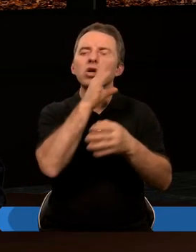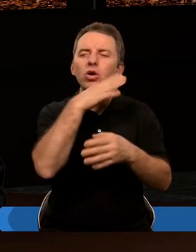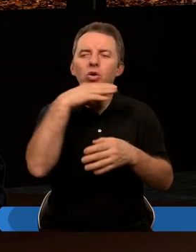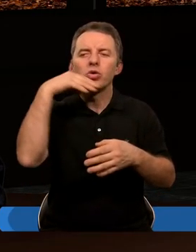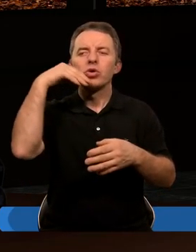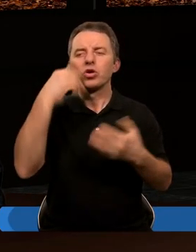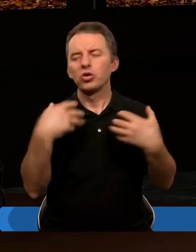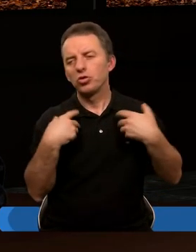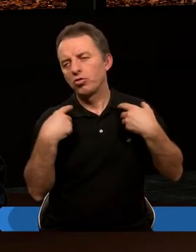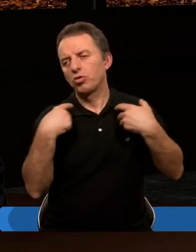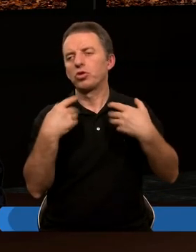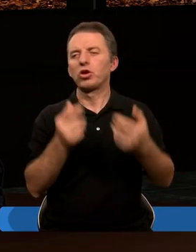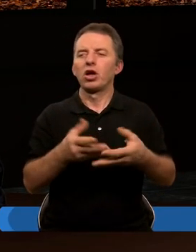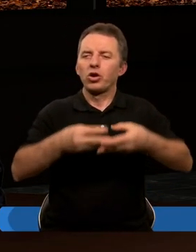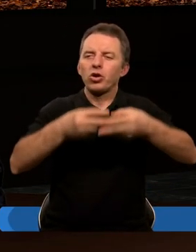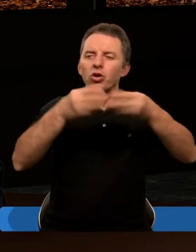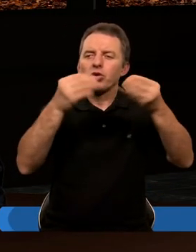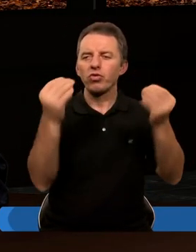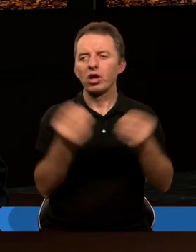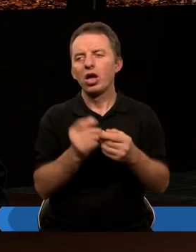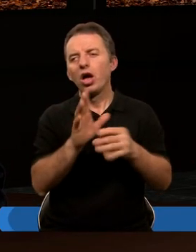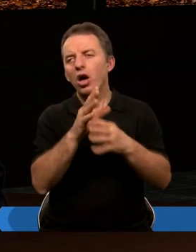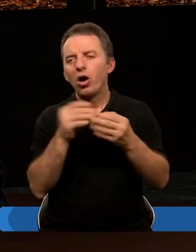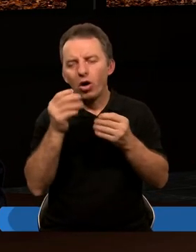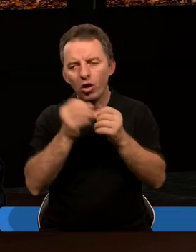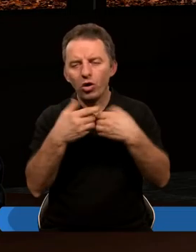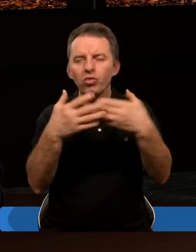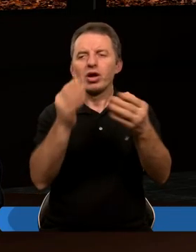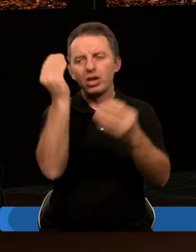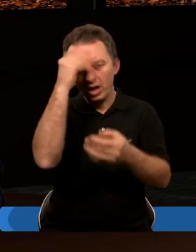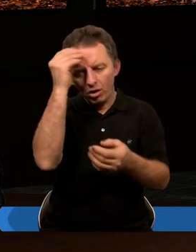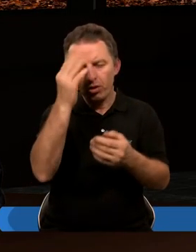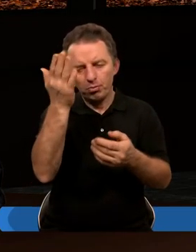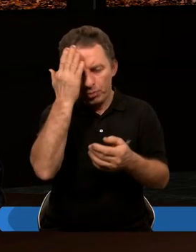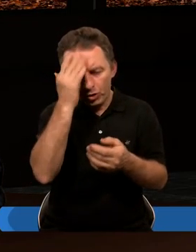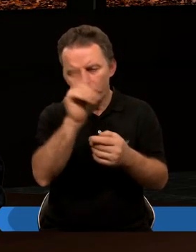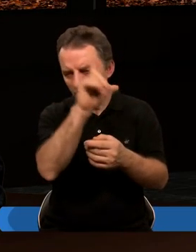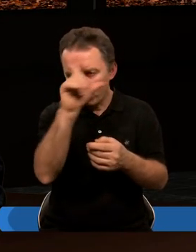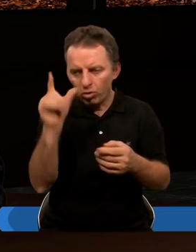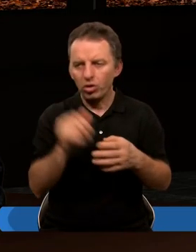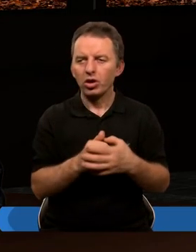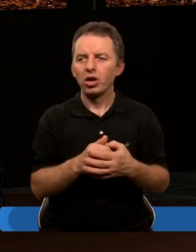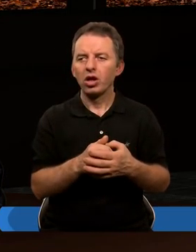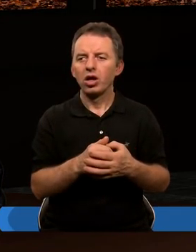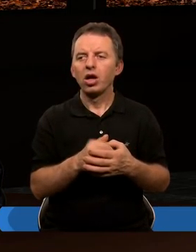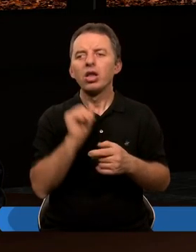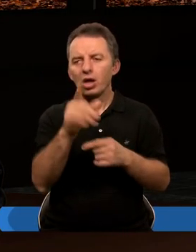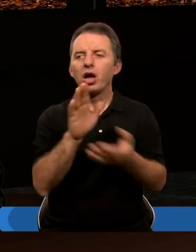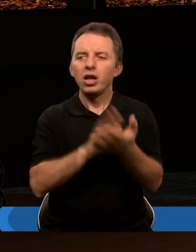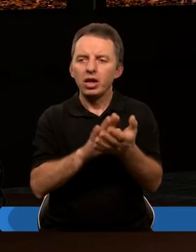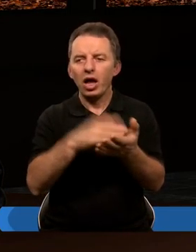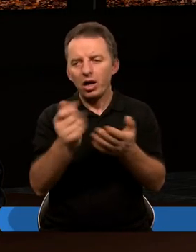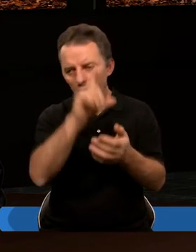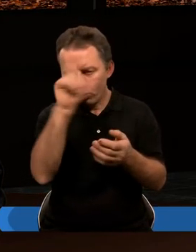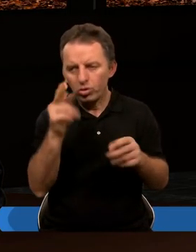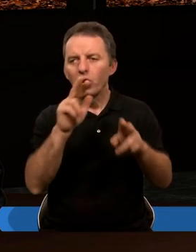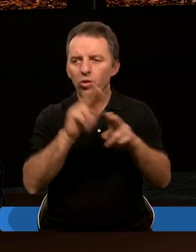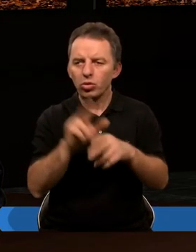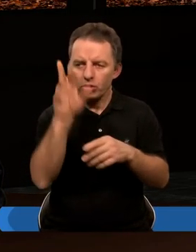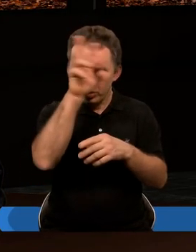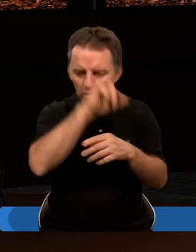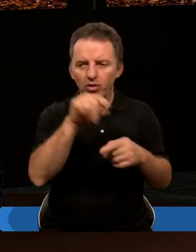otwiera, zaczyna żyć, zaczyna się rozwijać, otwarty na naukę, na poznawanie ludzi. No, wiecie, to jest taka nagroda dla ludzi,